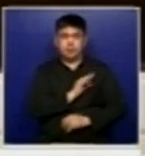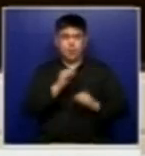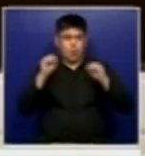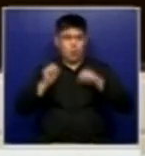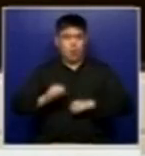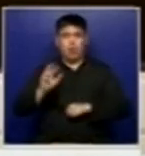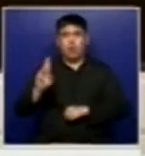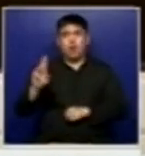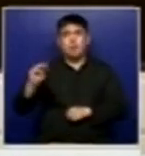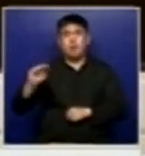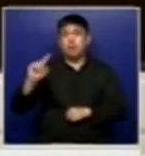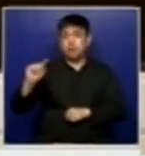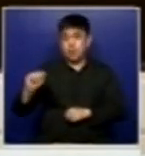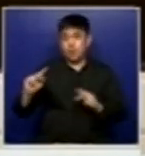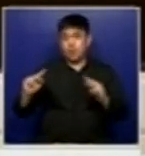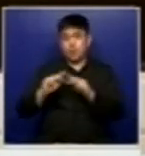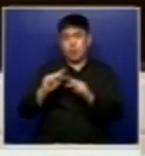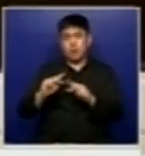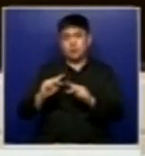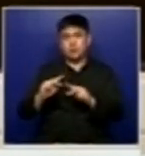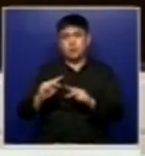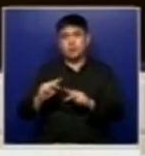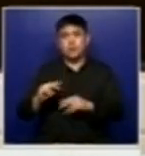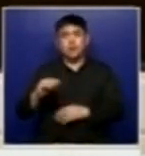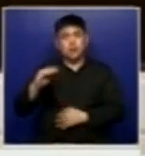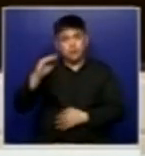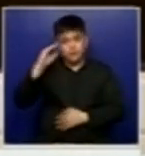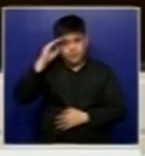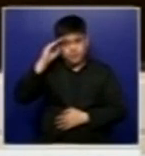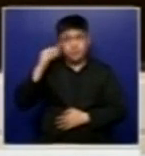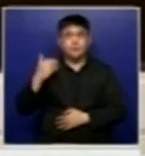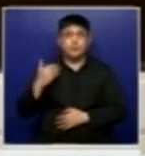โดยท่านรัฐมนตรีว่าการช่วยว่าการกระทรวงกลาโหมจะมาตอบกระทู้ถามที่